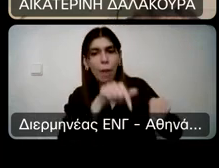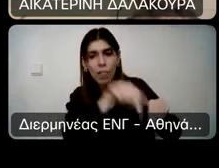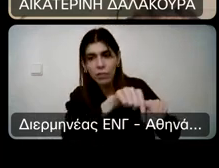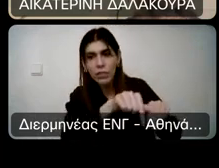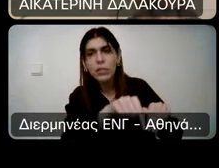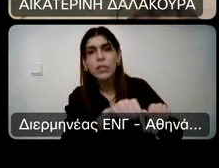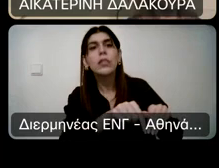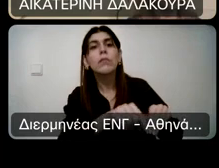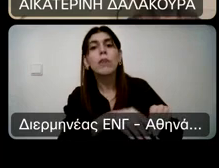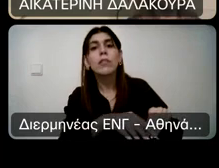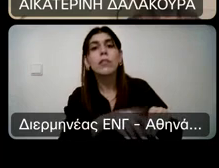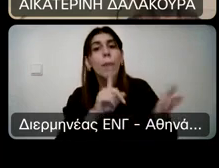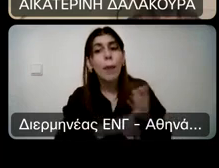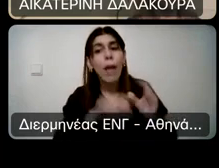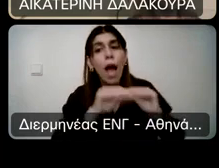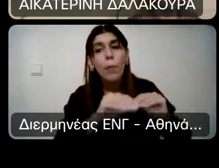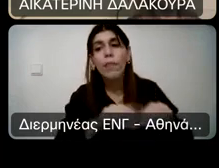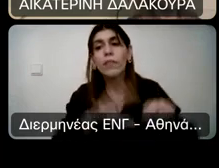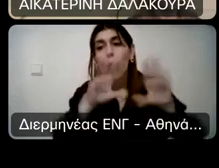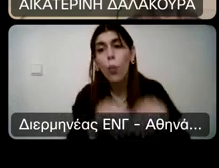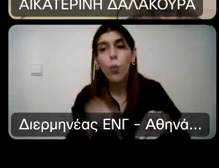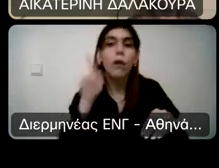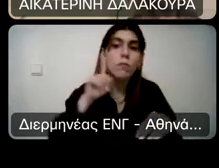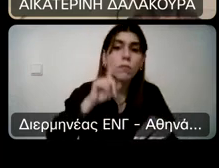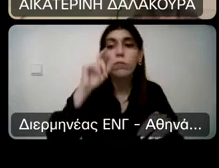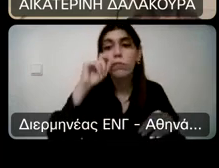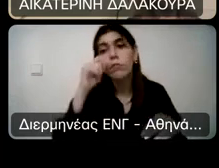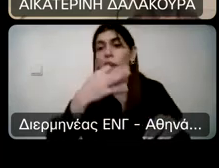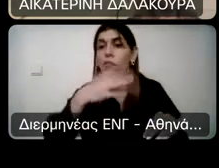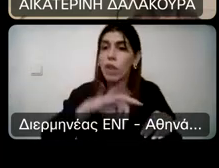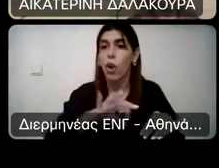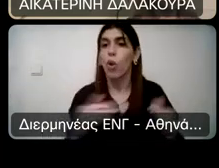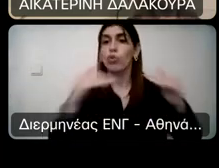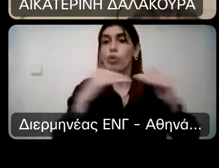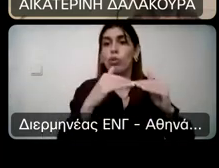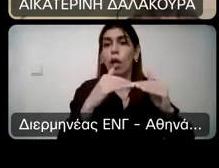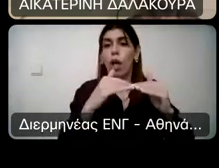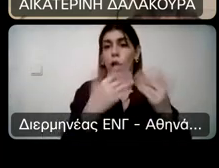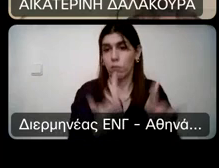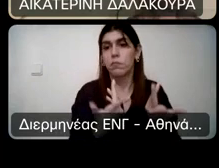κοντά στα πανεπιστήμια και αφορά ειδικότερα στις πολιτικές για την προώθηση της ισότητας στον ακαδημαϊκό και